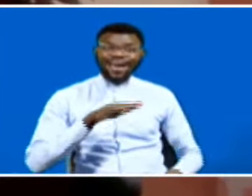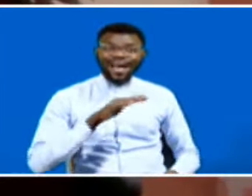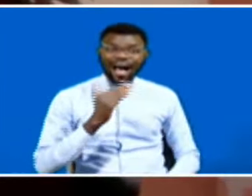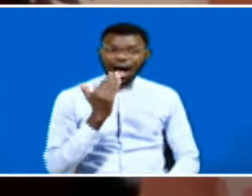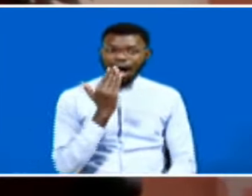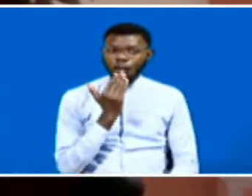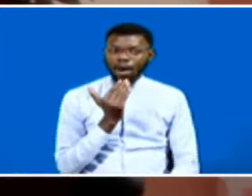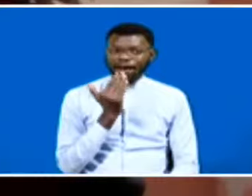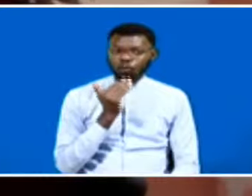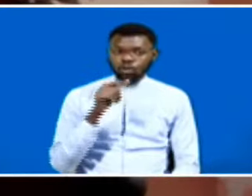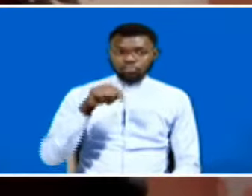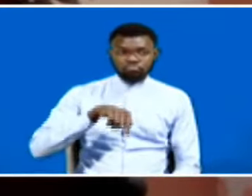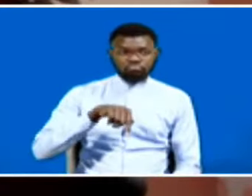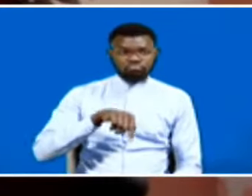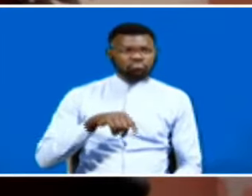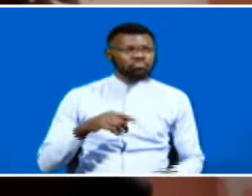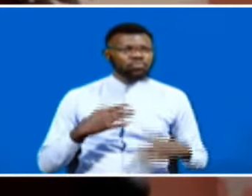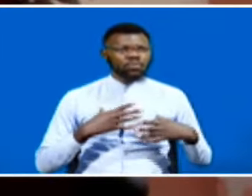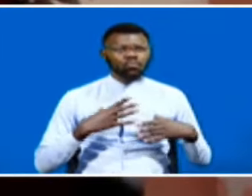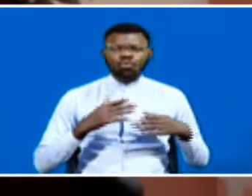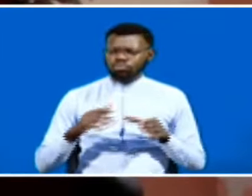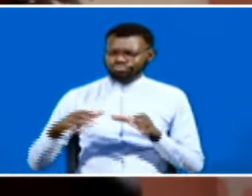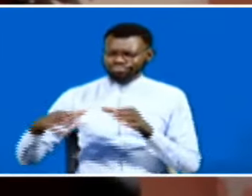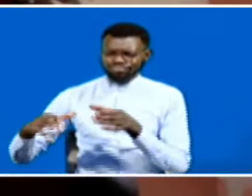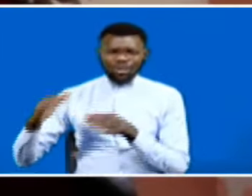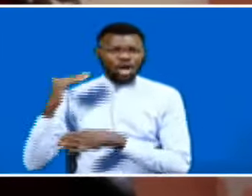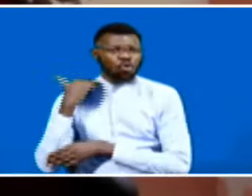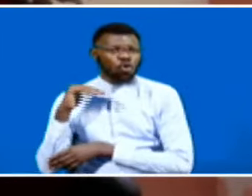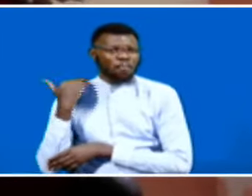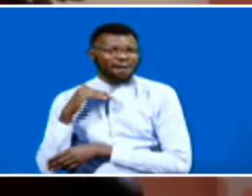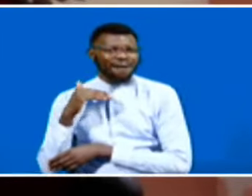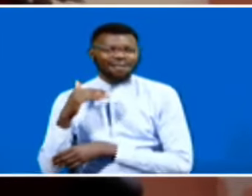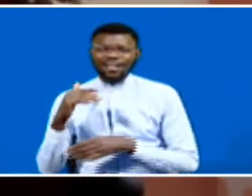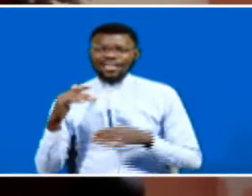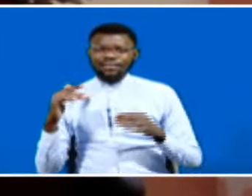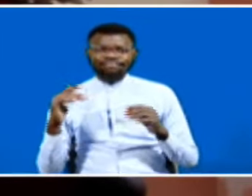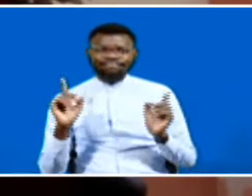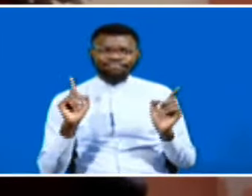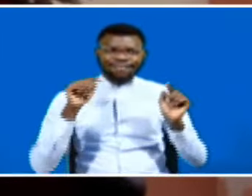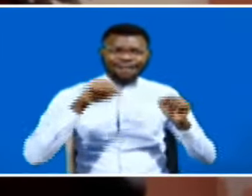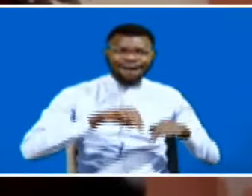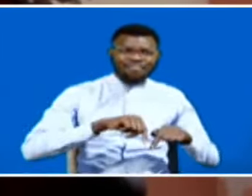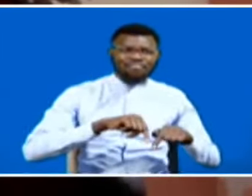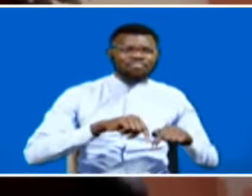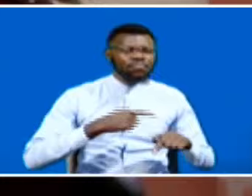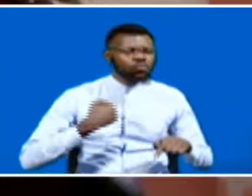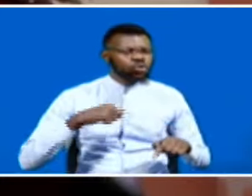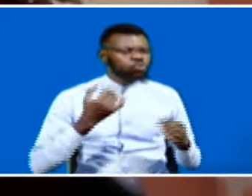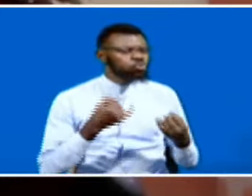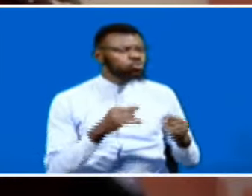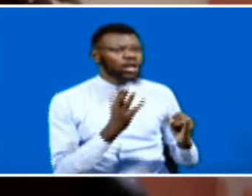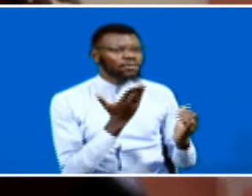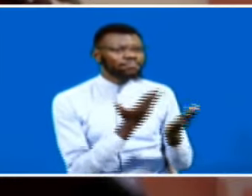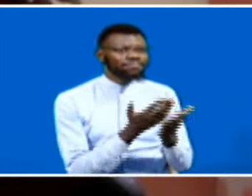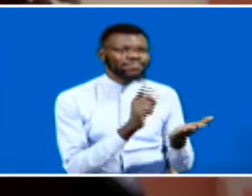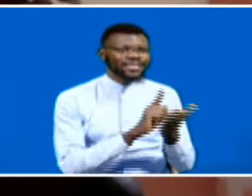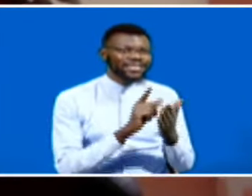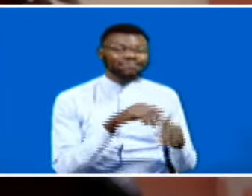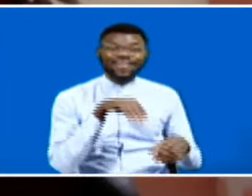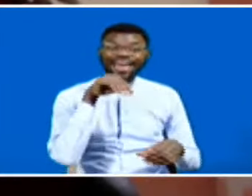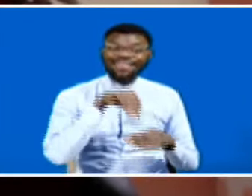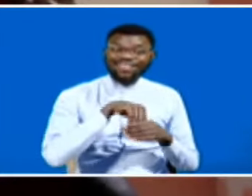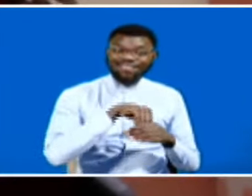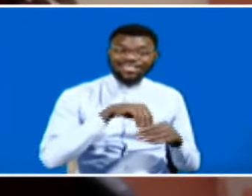watu wenye walikuwa wezi. Tulijaribu kuomba mkopo, tukaekeza pesa,